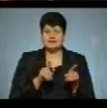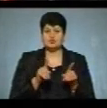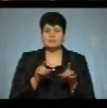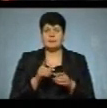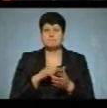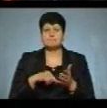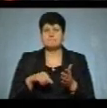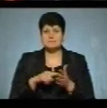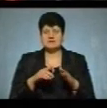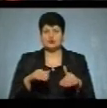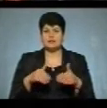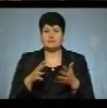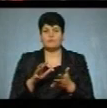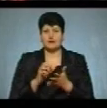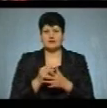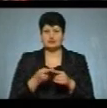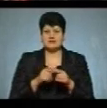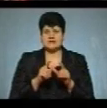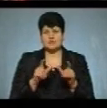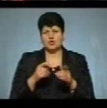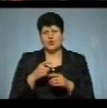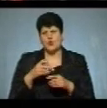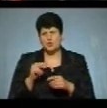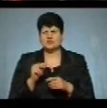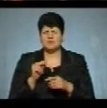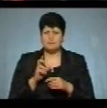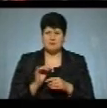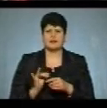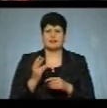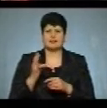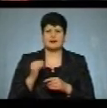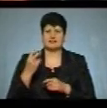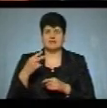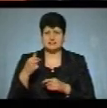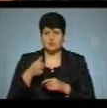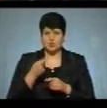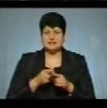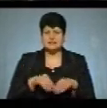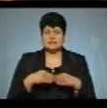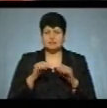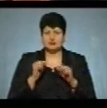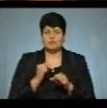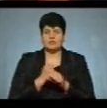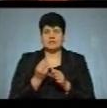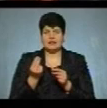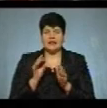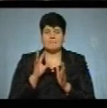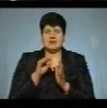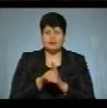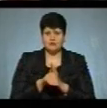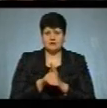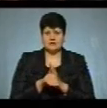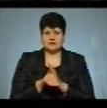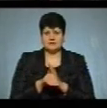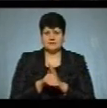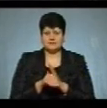як мінімум, давало в оренду такі заклади хоча б на 20 років. Це дасть нам можливість робити певні капіталовкладення в саме